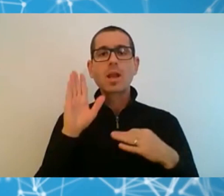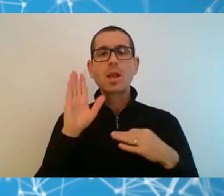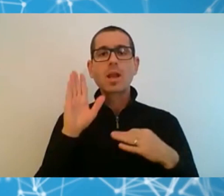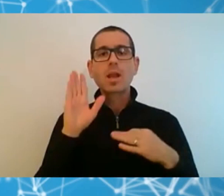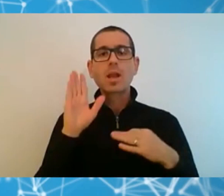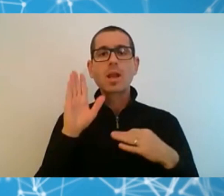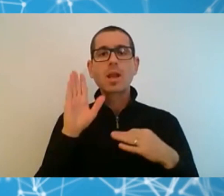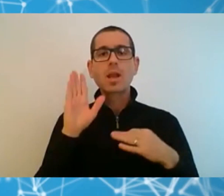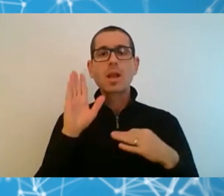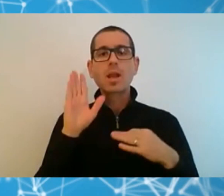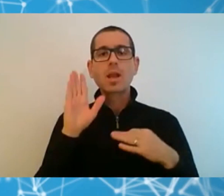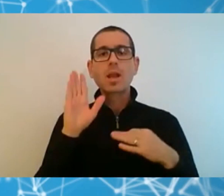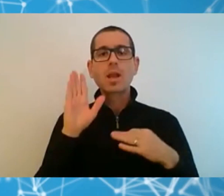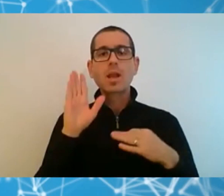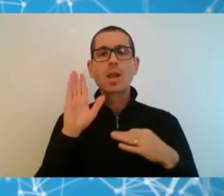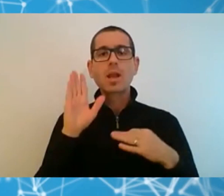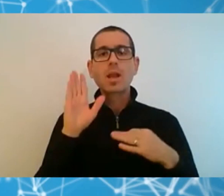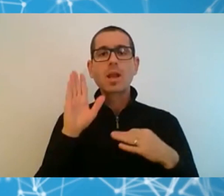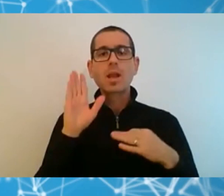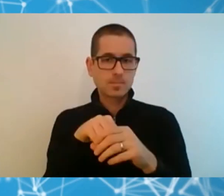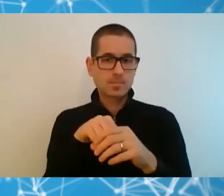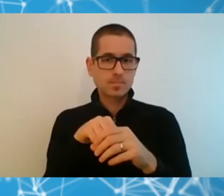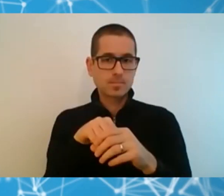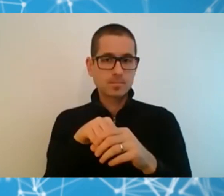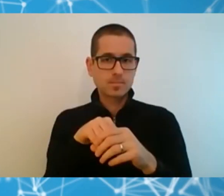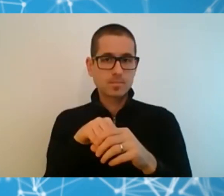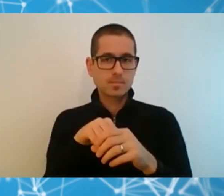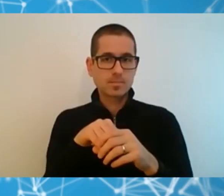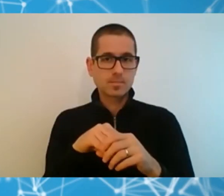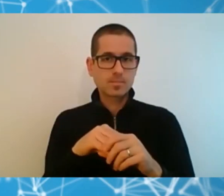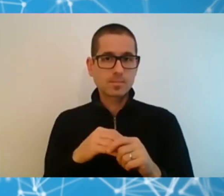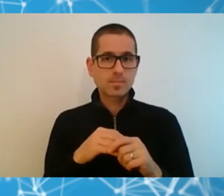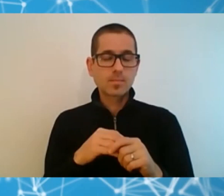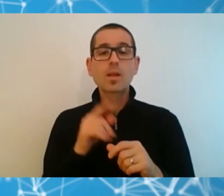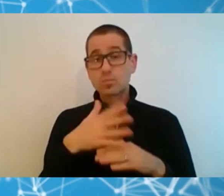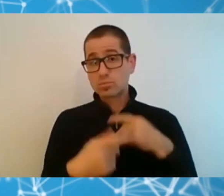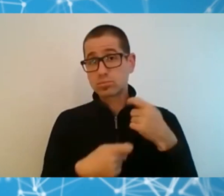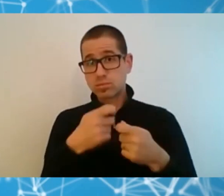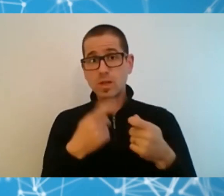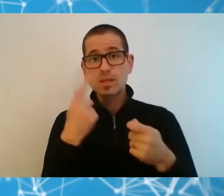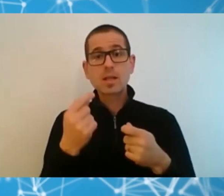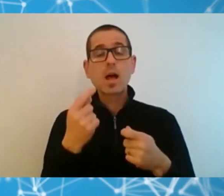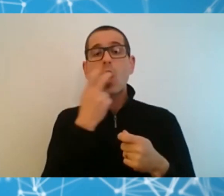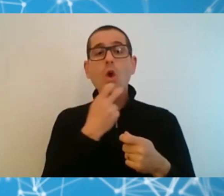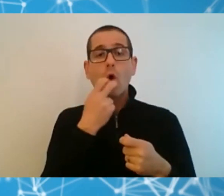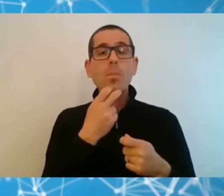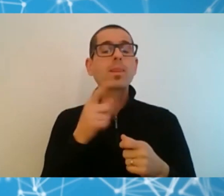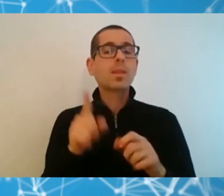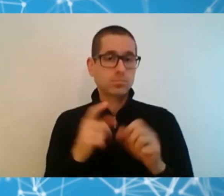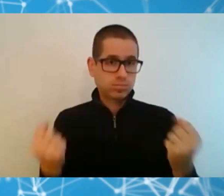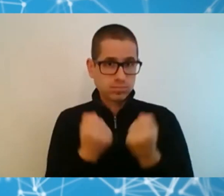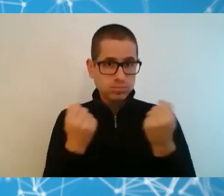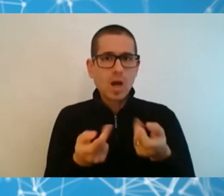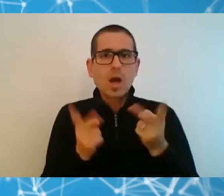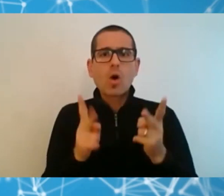zunanja komponenta, govorni procesor, in tukaj se začne zdravljenje, sodelovanje z logopedom. Kako pomemben je pa ta del, če